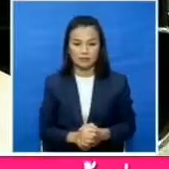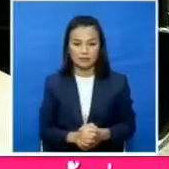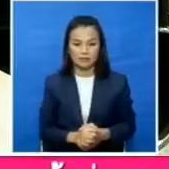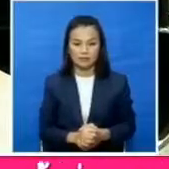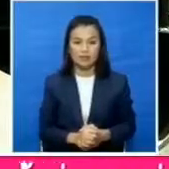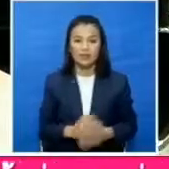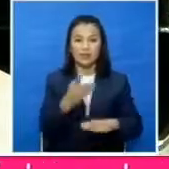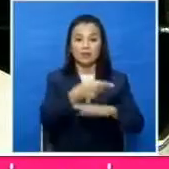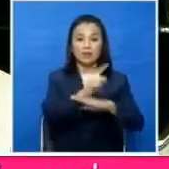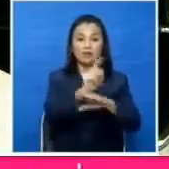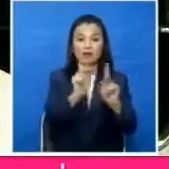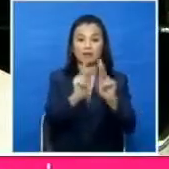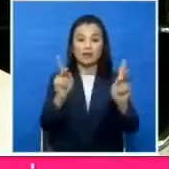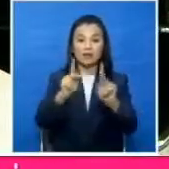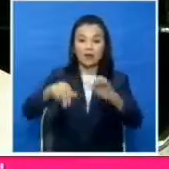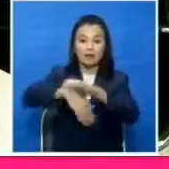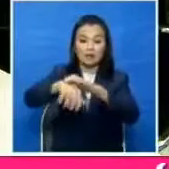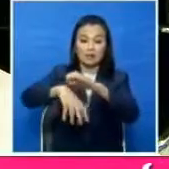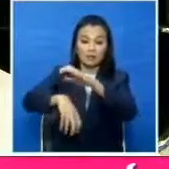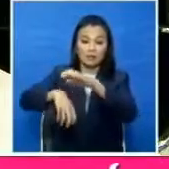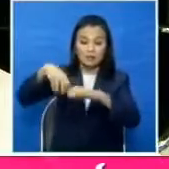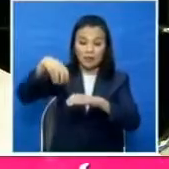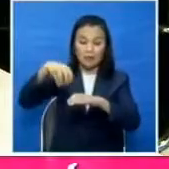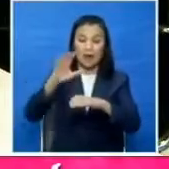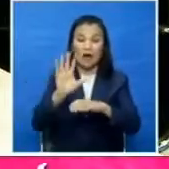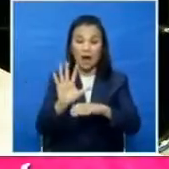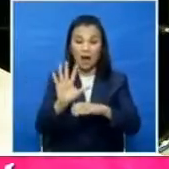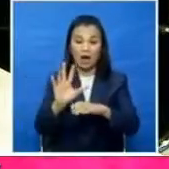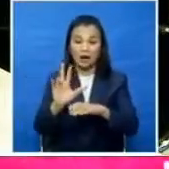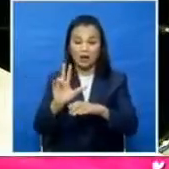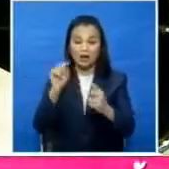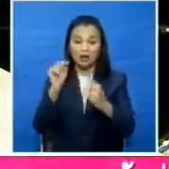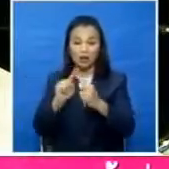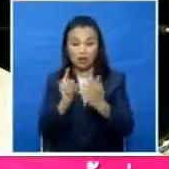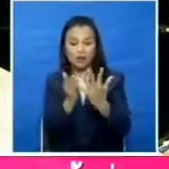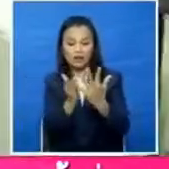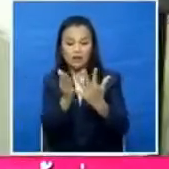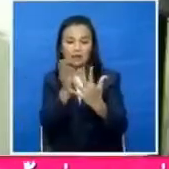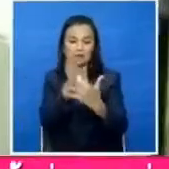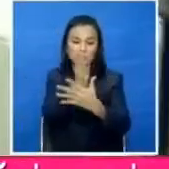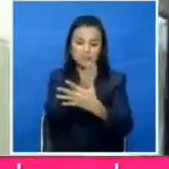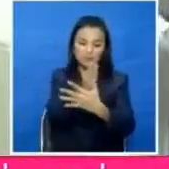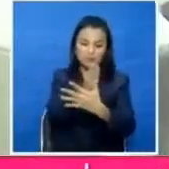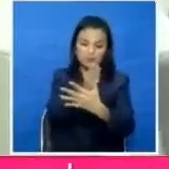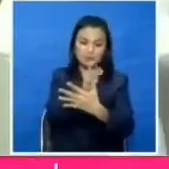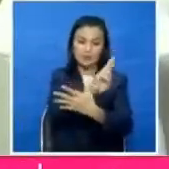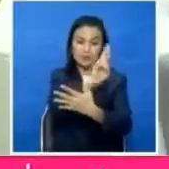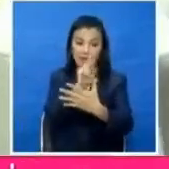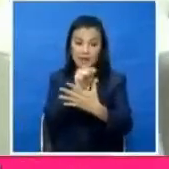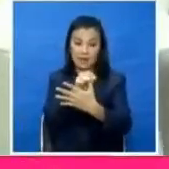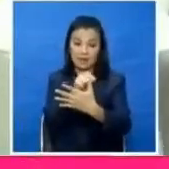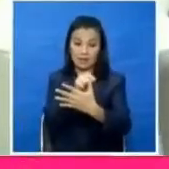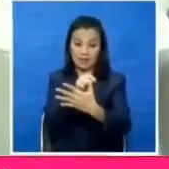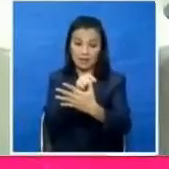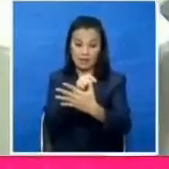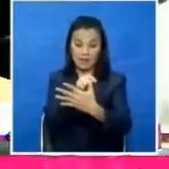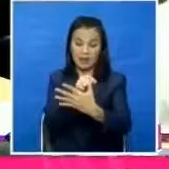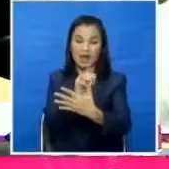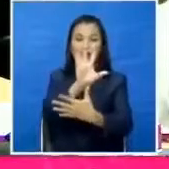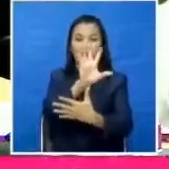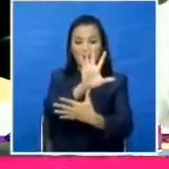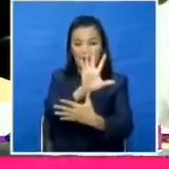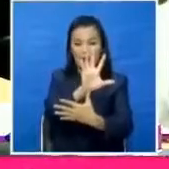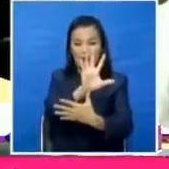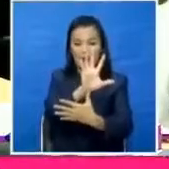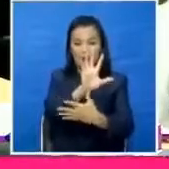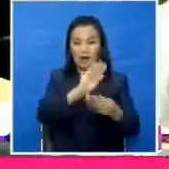ประธานกรรมการสุ่มจับลูกบอลลูกที่5ใช้กับเครื่องออกรางวัลหลักหมื่นหมายเลข5